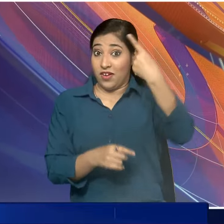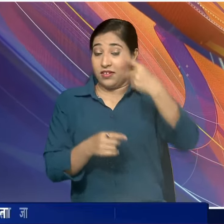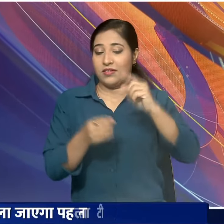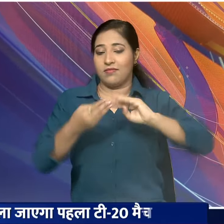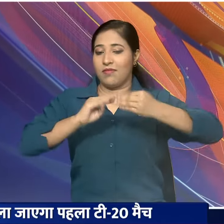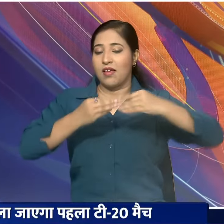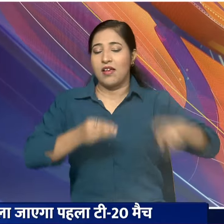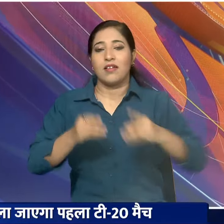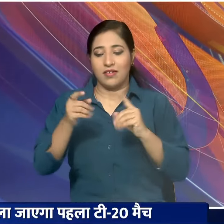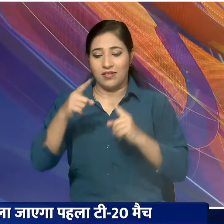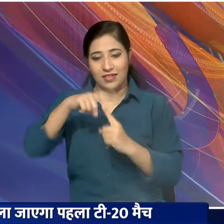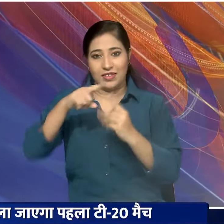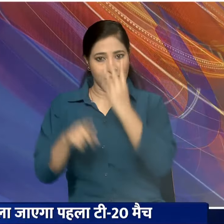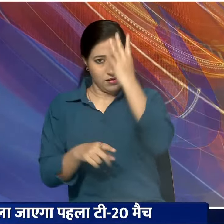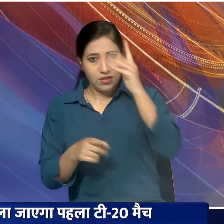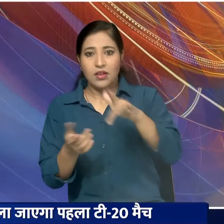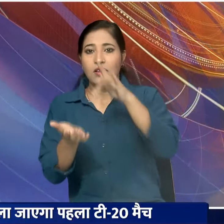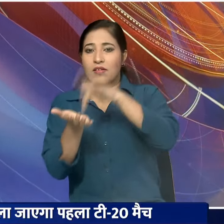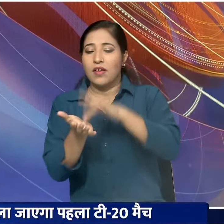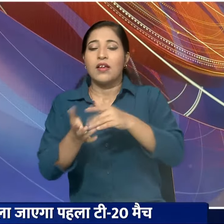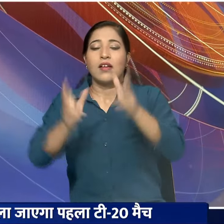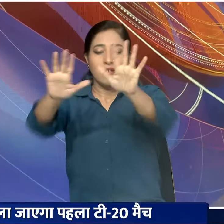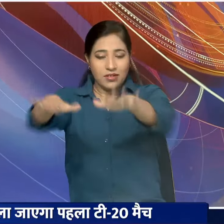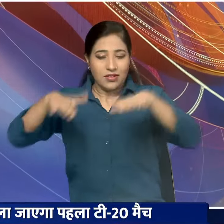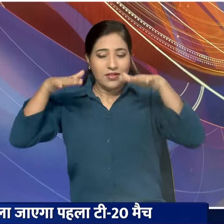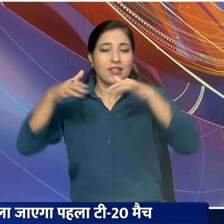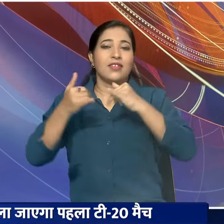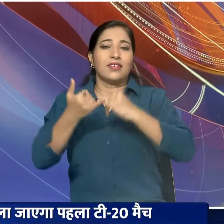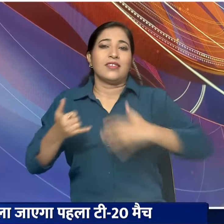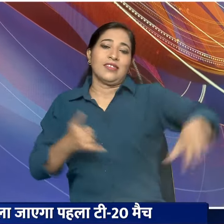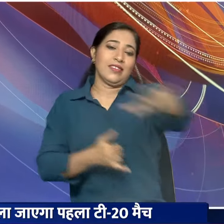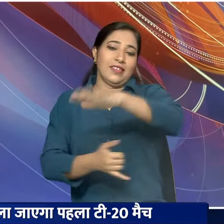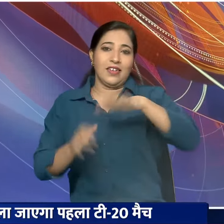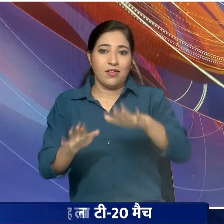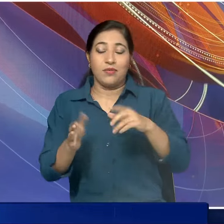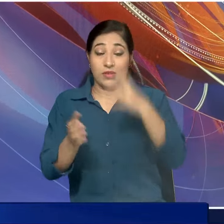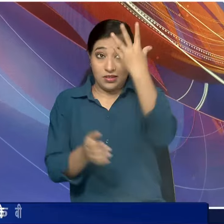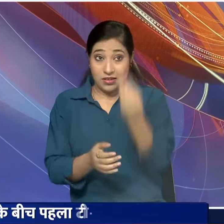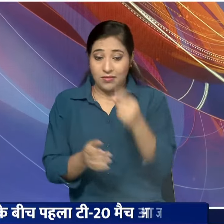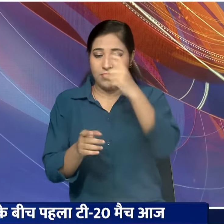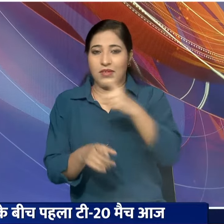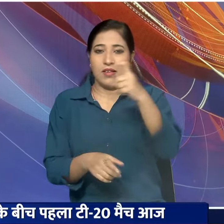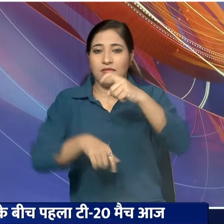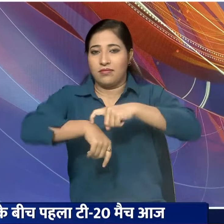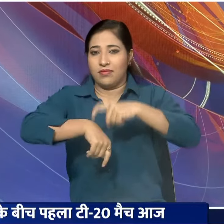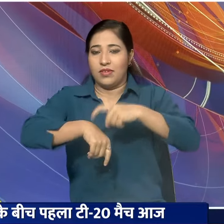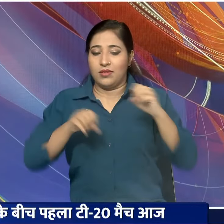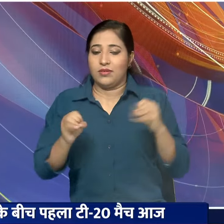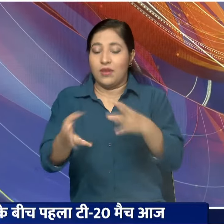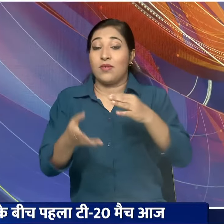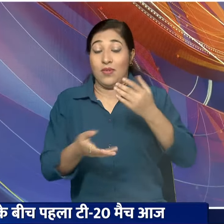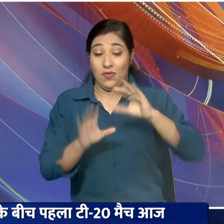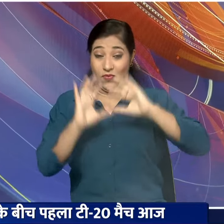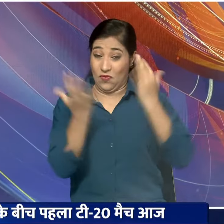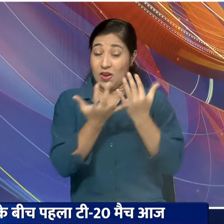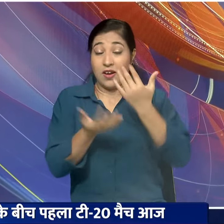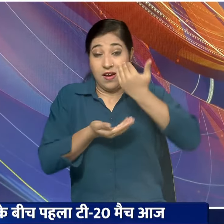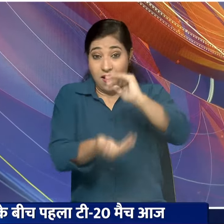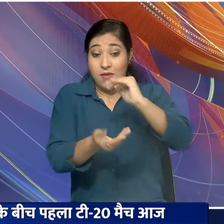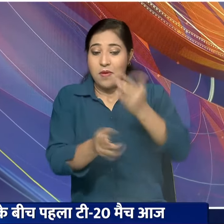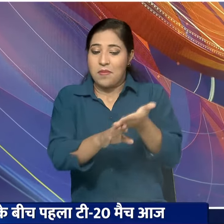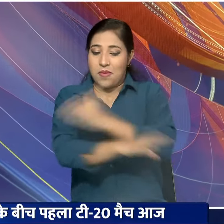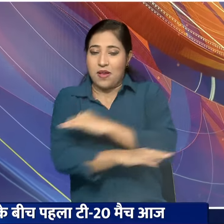आज तिरुवनंतपुरम के ग्रीनफील्ड इंटरनेशनल स्टेडियम में खेला जाएगा। मैच शाम 7 बजे से शुरू होगा। विश्व कप से पहले भारतीय टीम के लिए तैयारियों